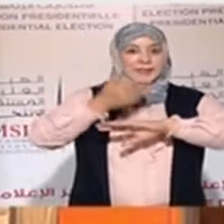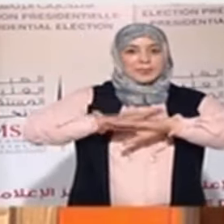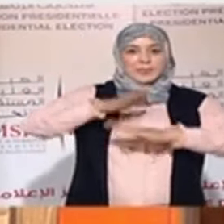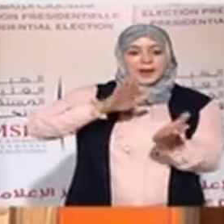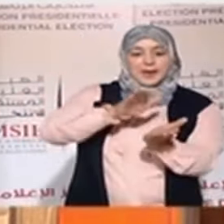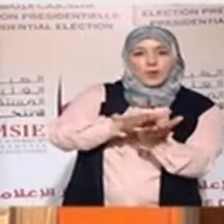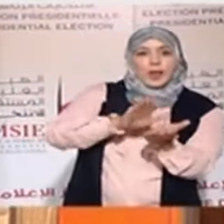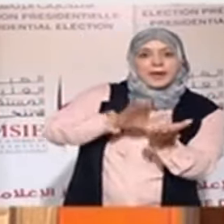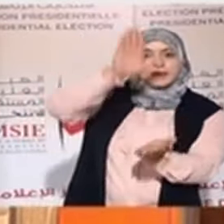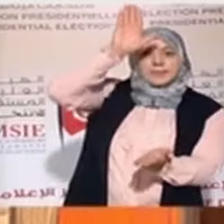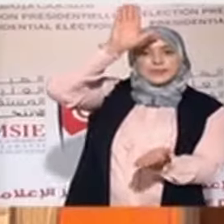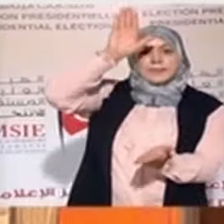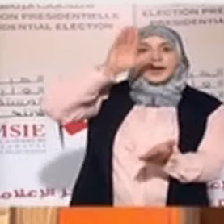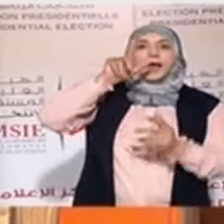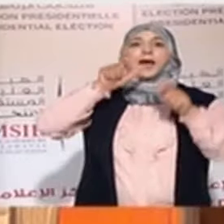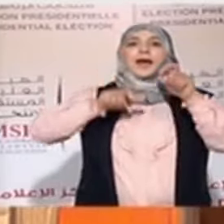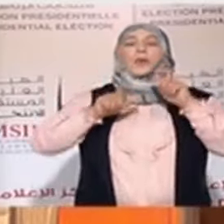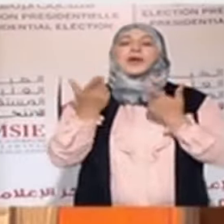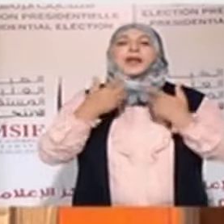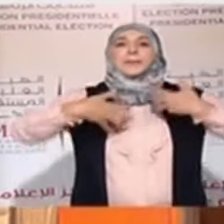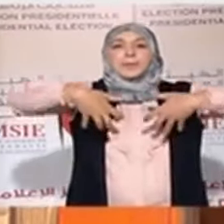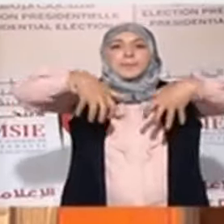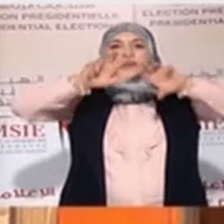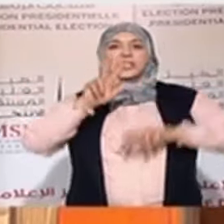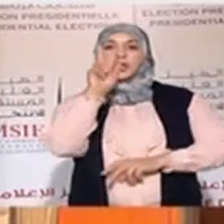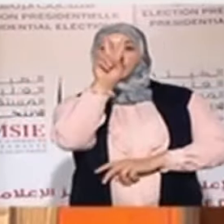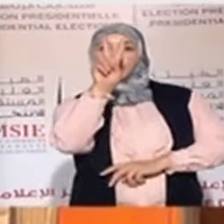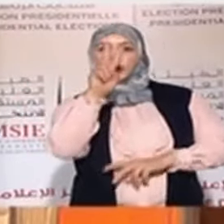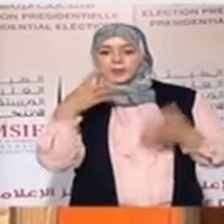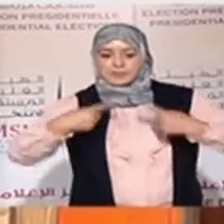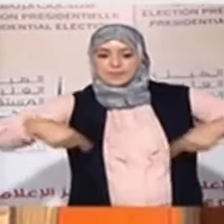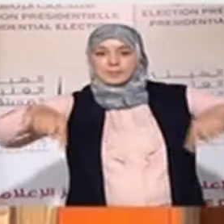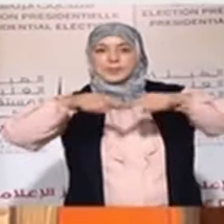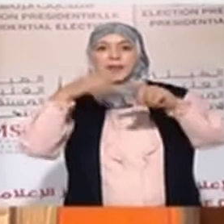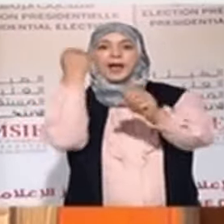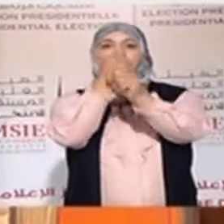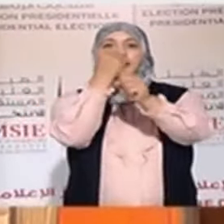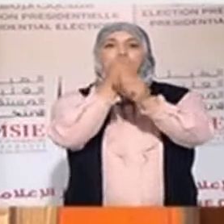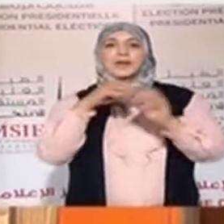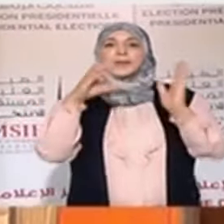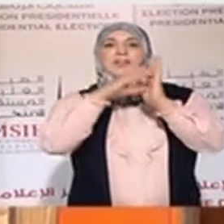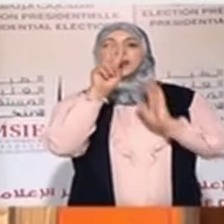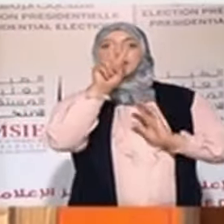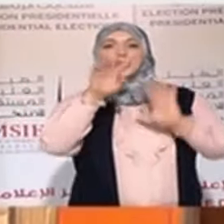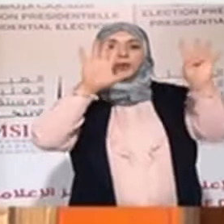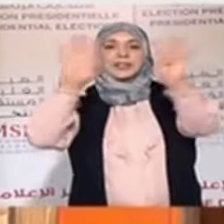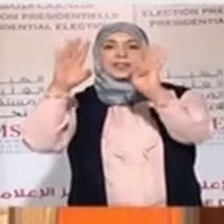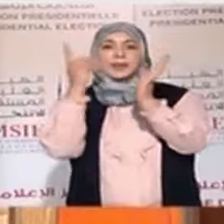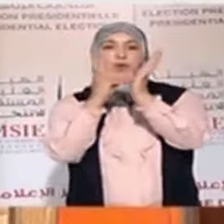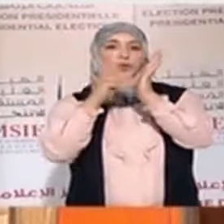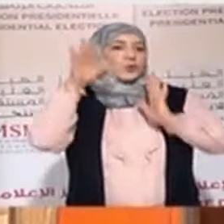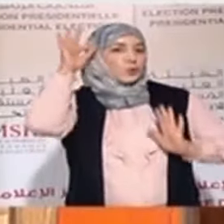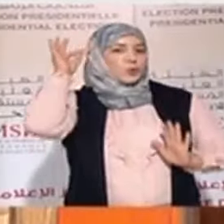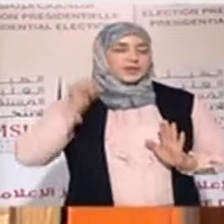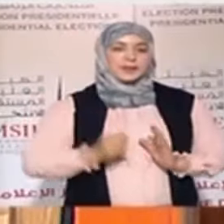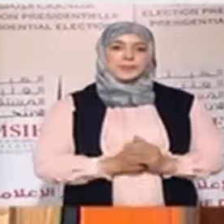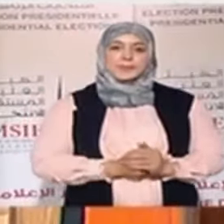اليمين الدستورية أمام المجلسين مجتمعين عملاً بالفصل 92 من الدستور.